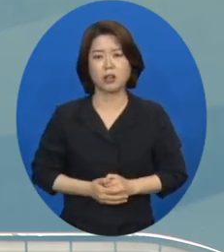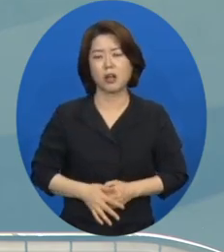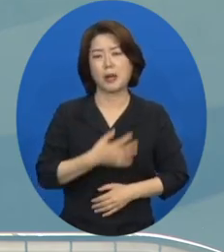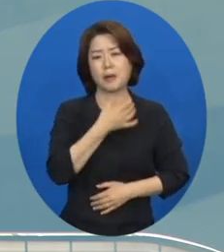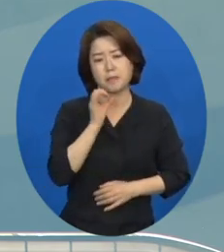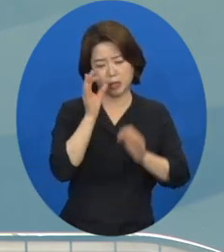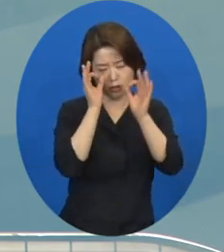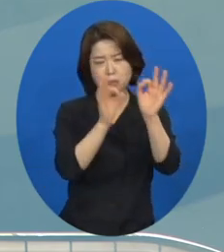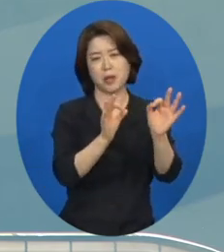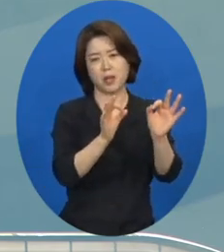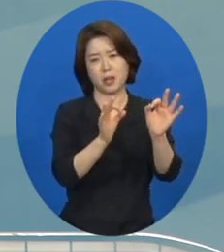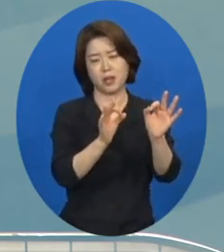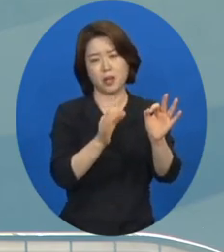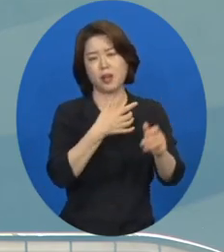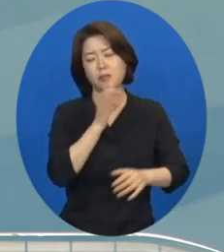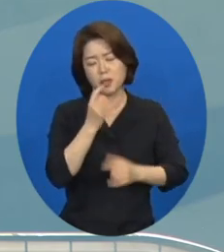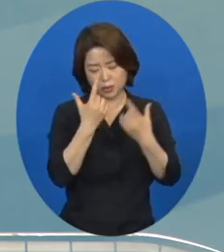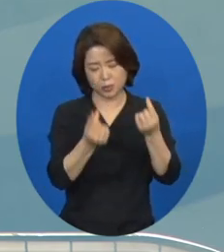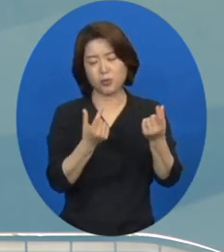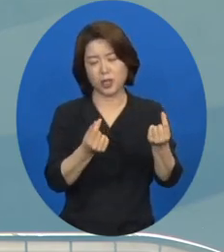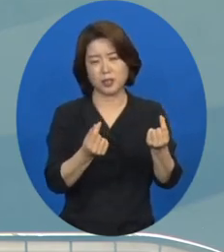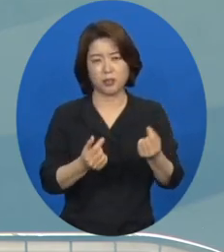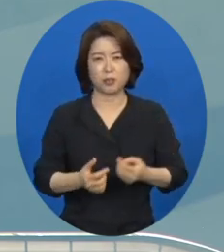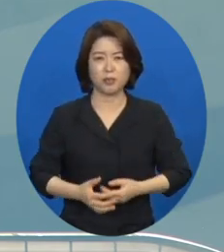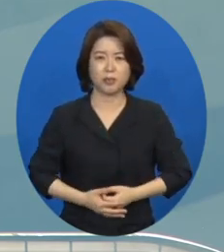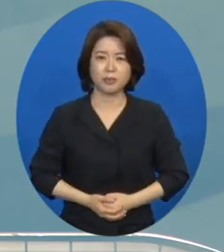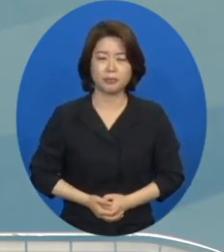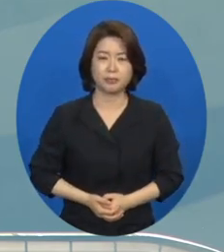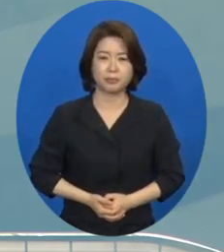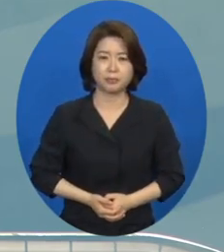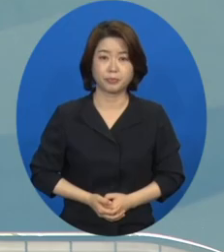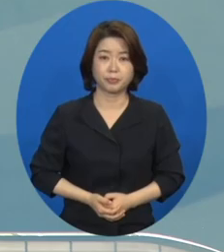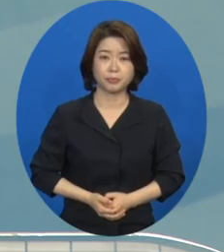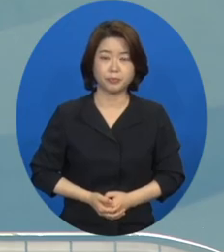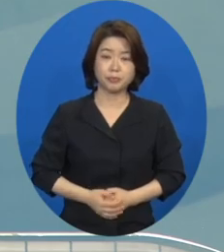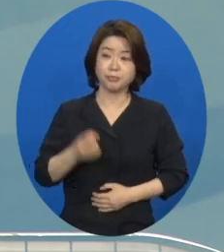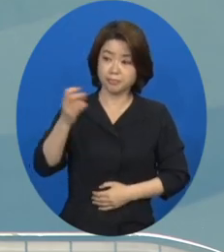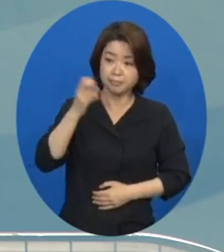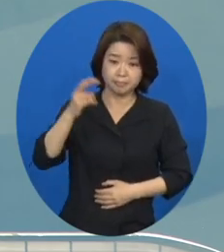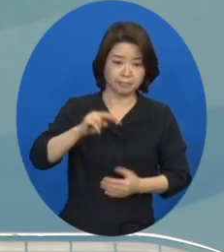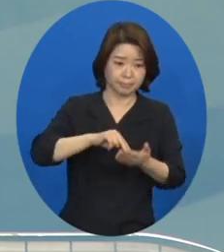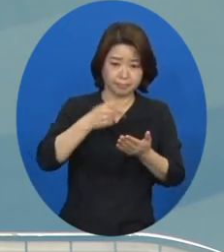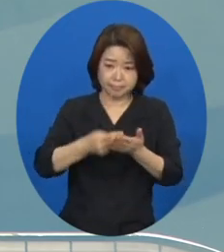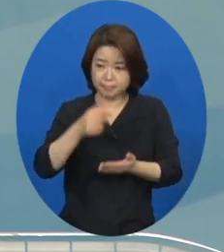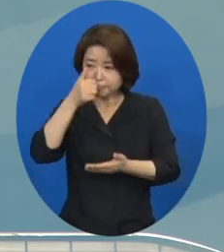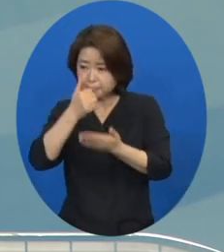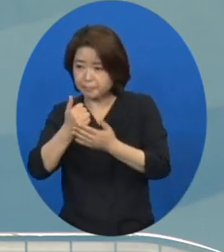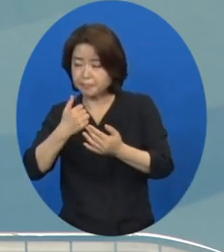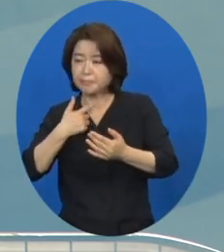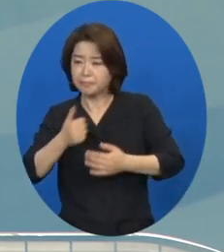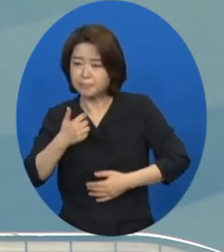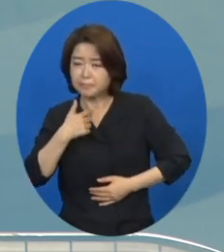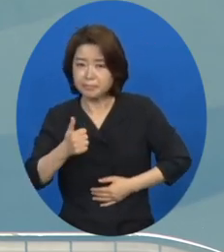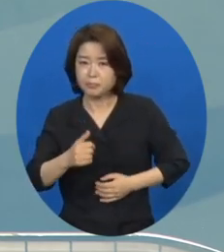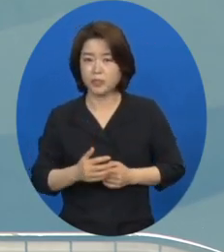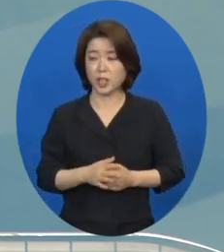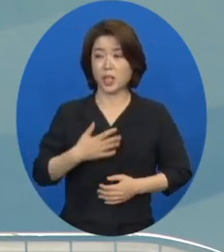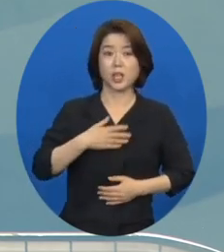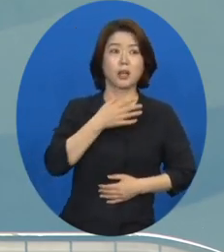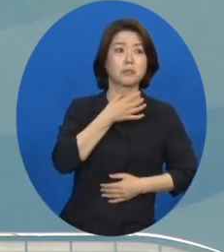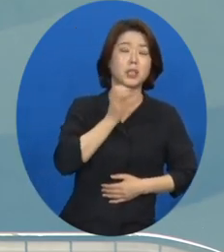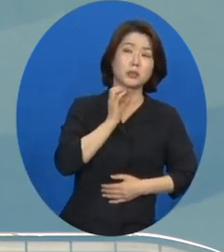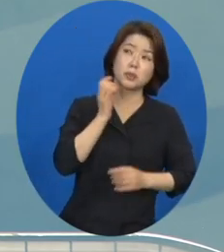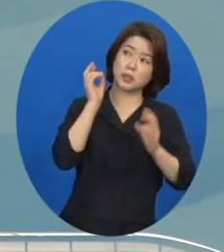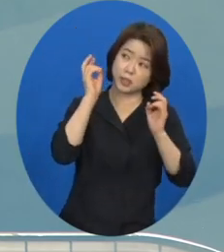베드로를 보세요. 베드로도 그랬다니까. 그러니까 자꾸 쓰러지고 무너지는 분은 나 베드로인가 봐, 이렇게